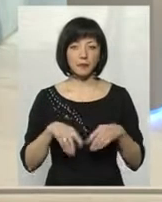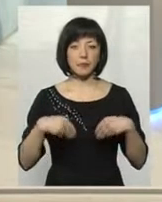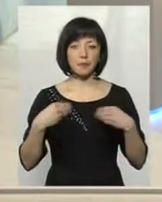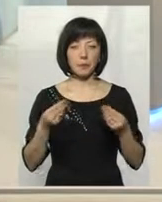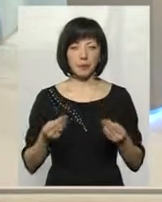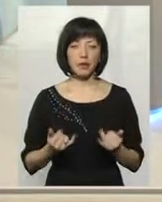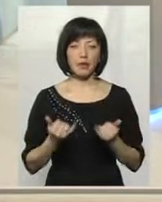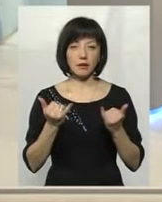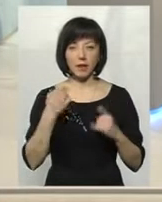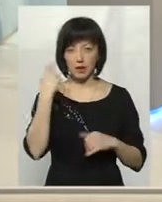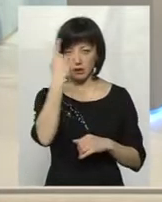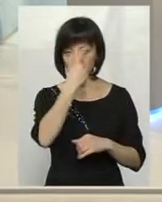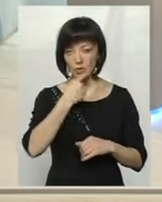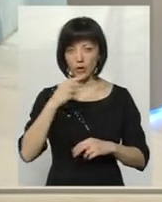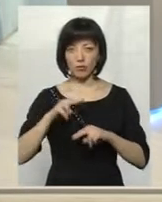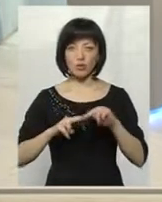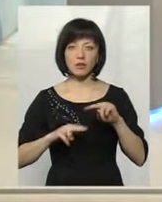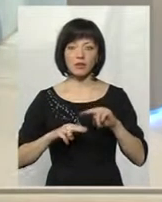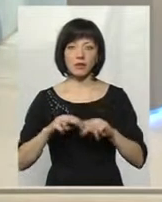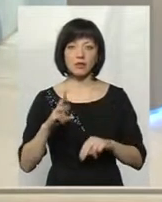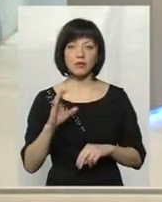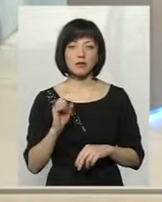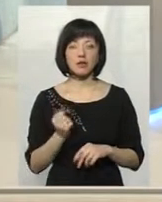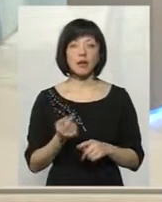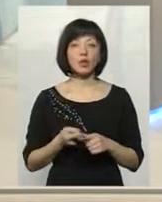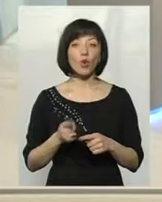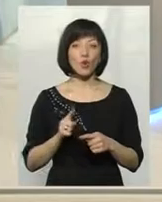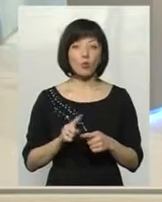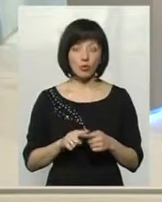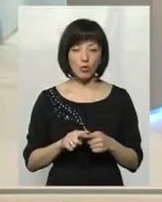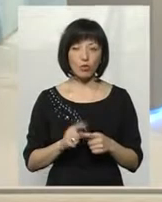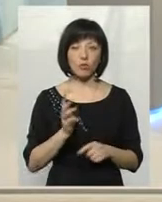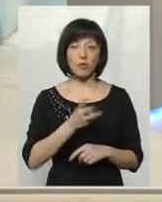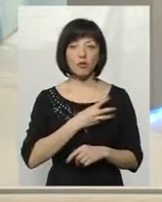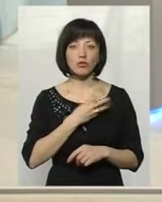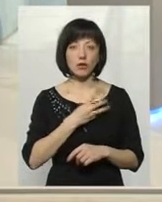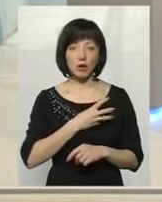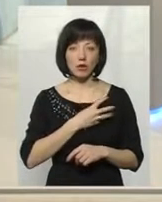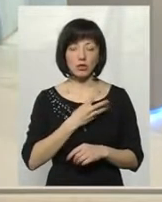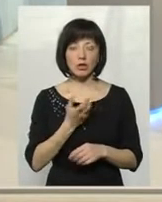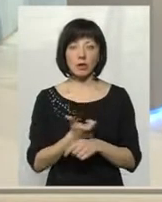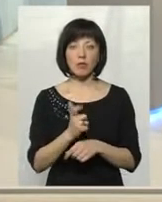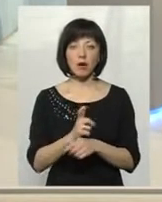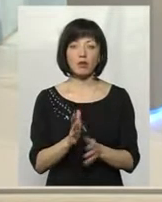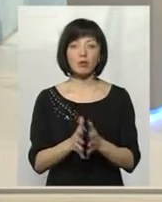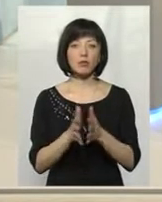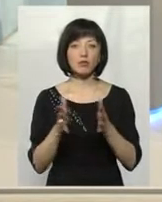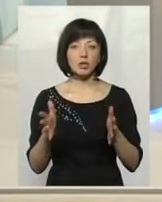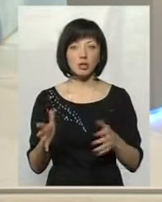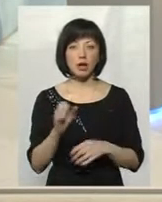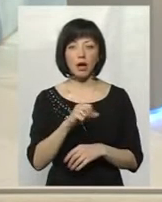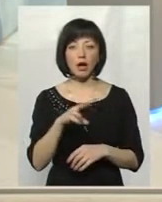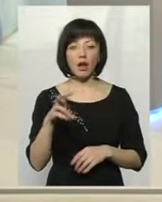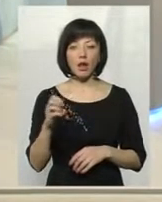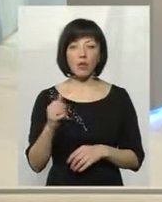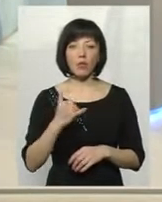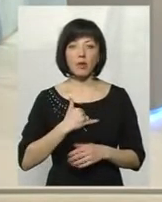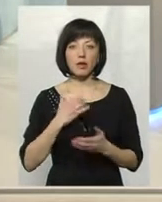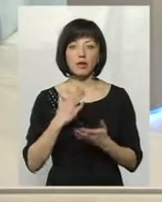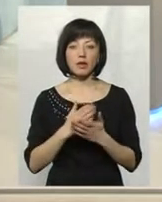надавати для індивідуального будівництва. Тому бажаючих набагато більше, але в мене є